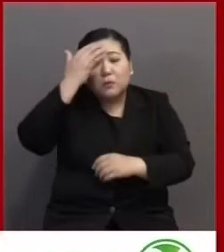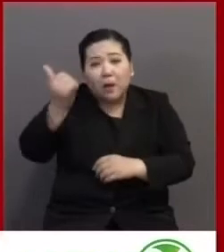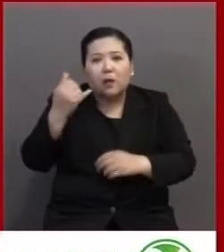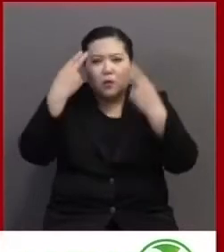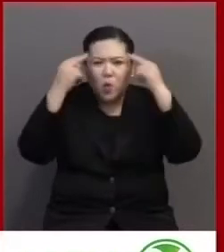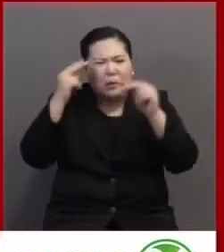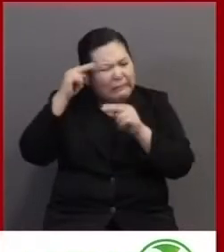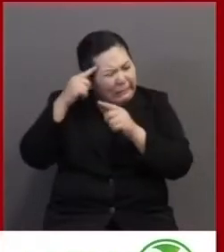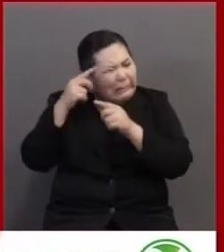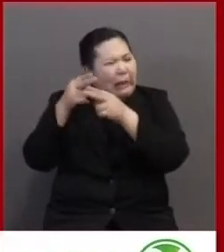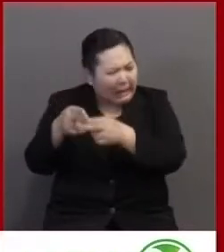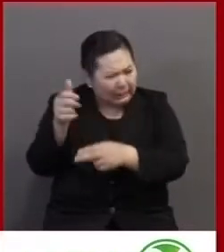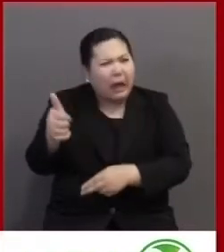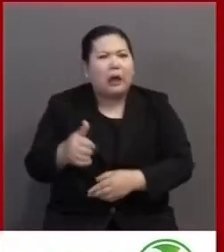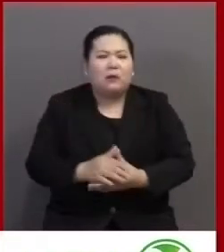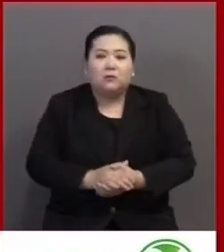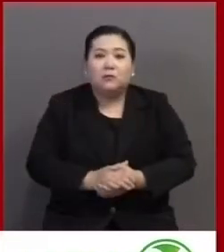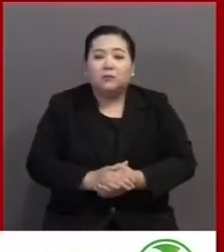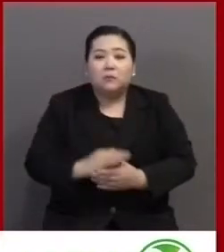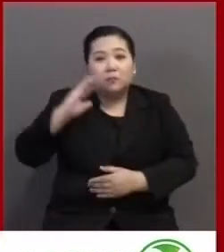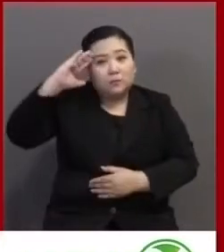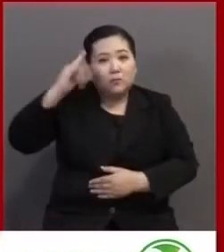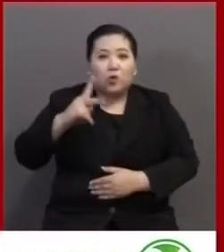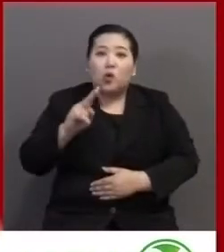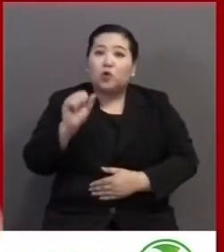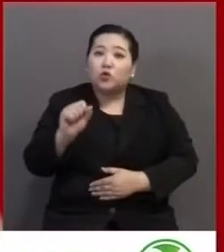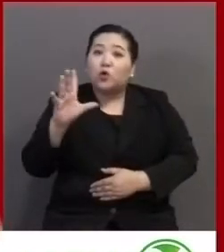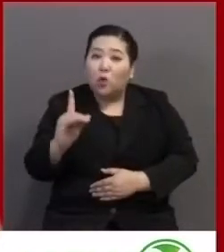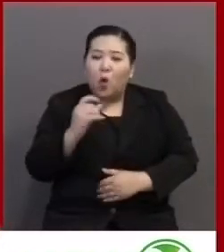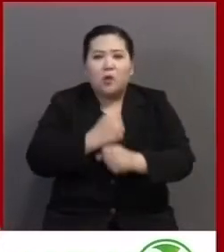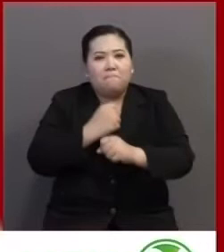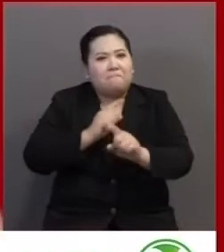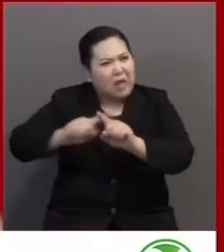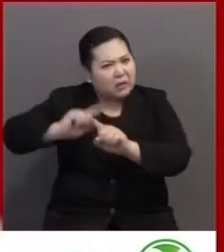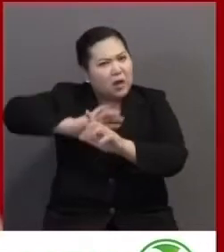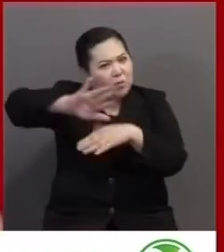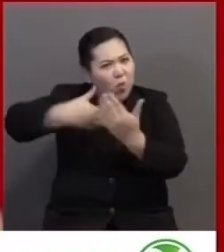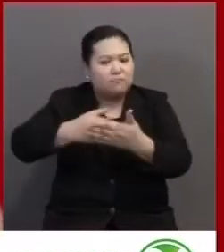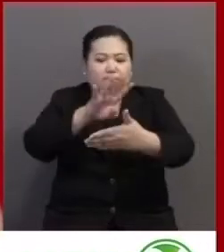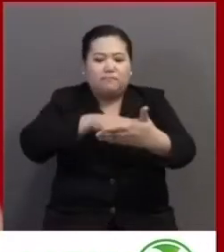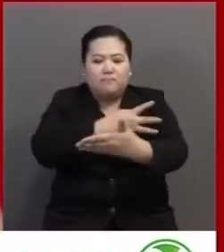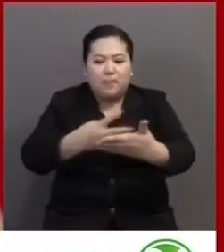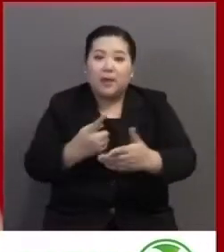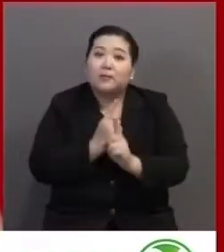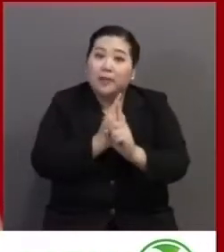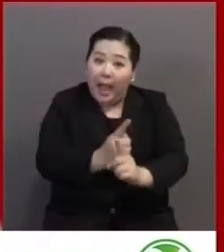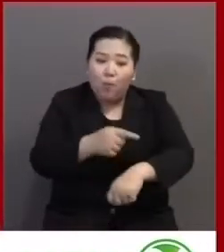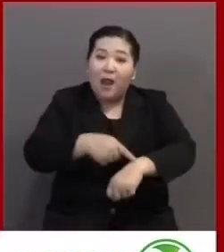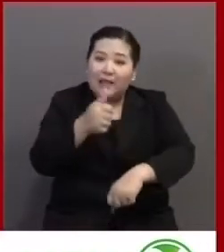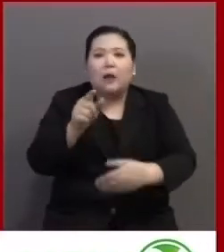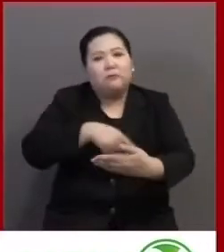ดเองได้ย้ำด้วยนะคะว่าคสช.ทำทุกอย่างตามรถแมพที่กำหนดไว้เมื่อถึงเวลาก็ไปเลือกตั้ง